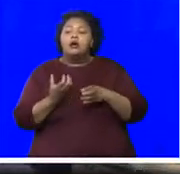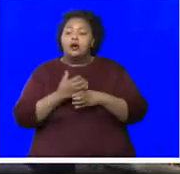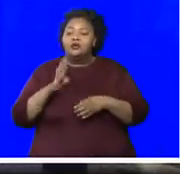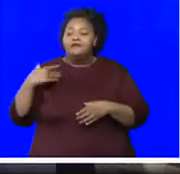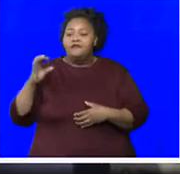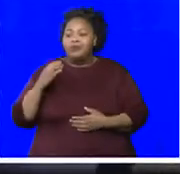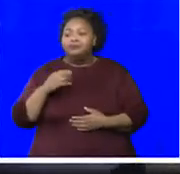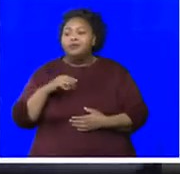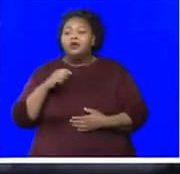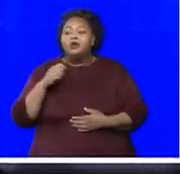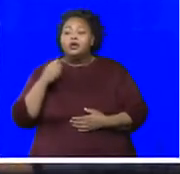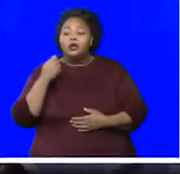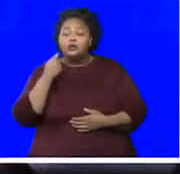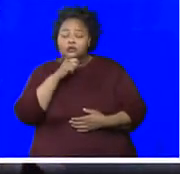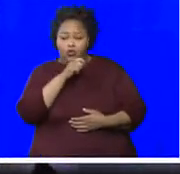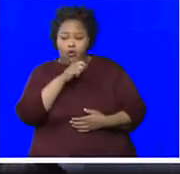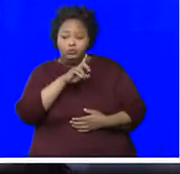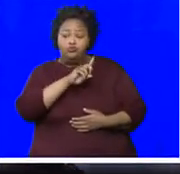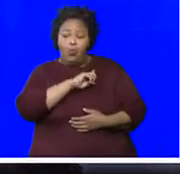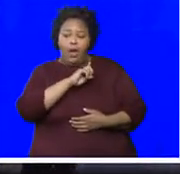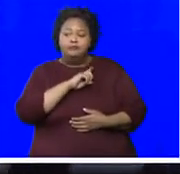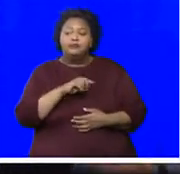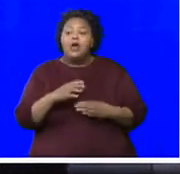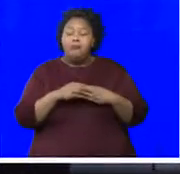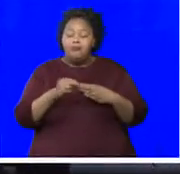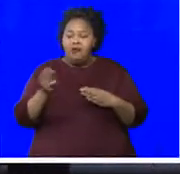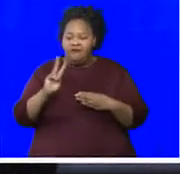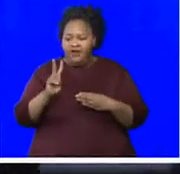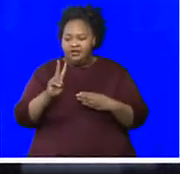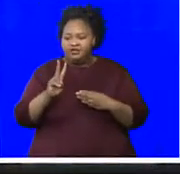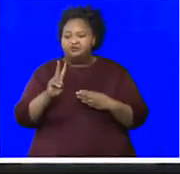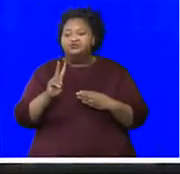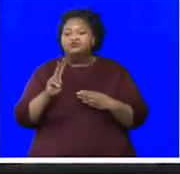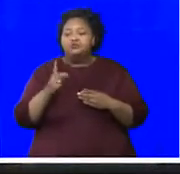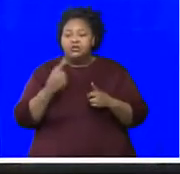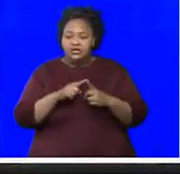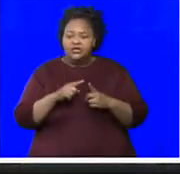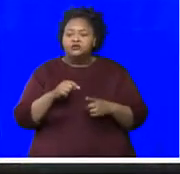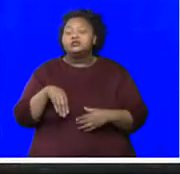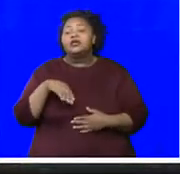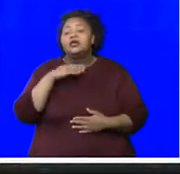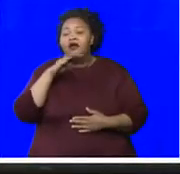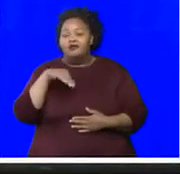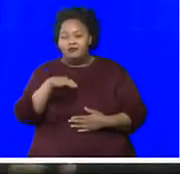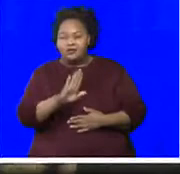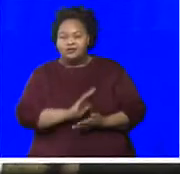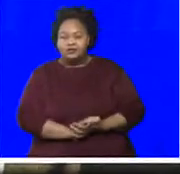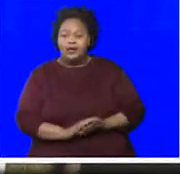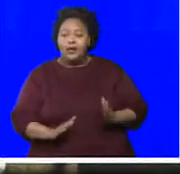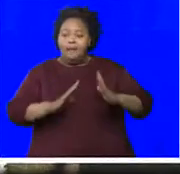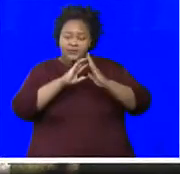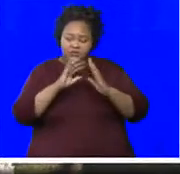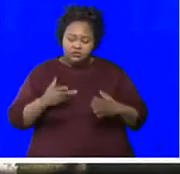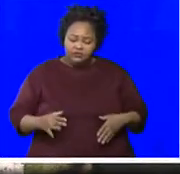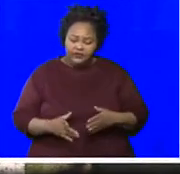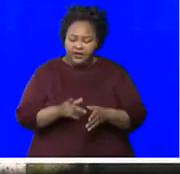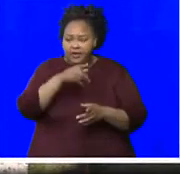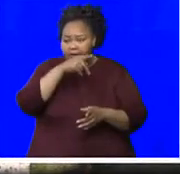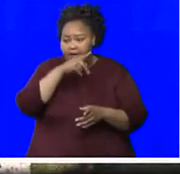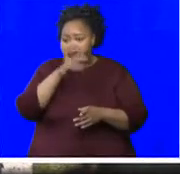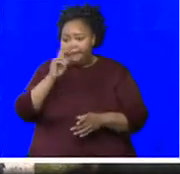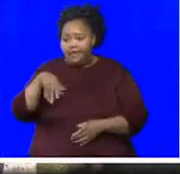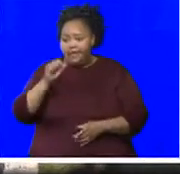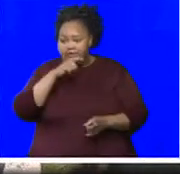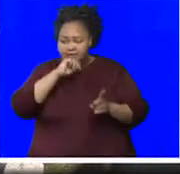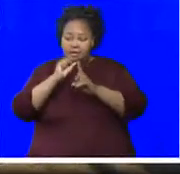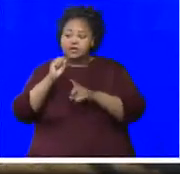naletanele. Mabhalane lomkhulu wetiko letekulima Sydney Simelane uthi lokhu kutawucinisekisa ukuthi itibhitfo atishabalali